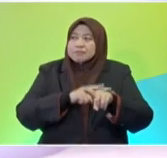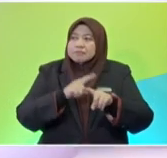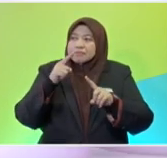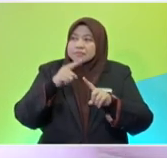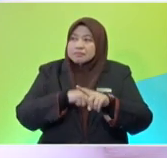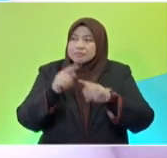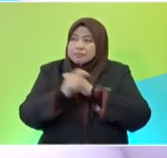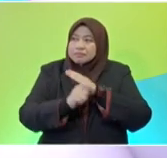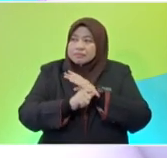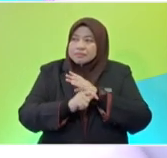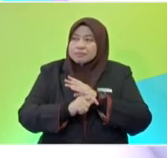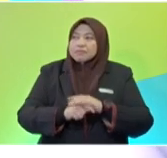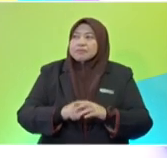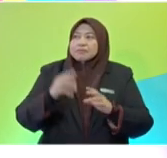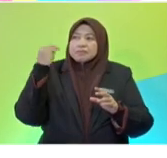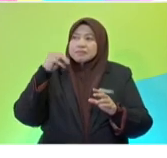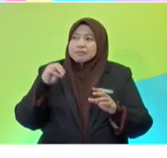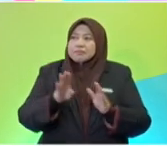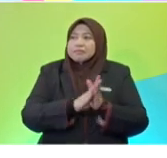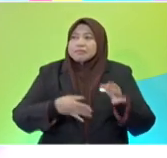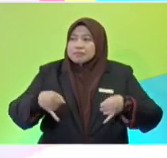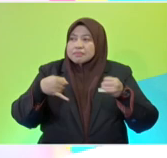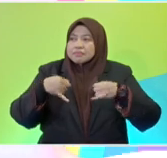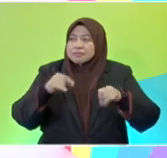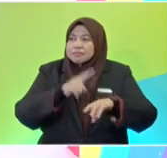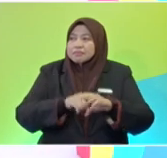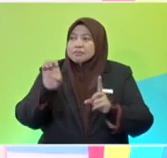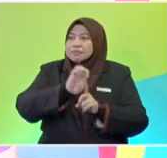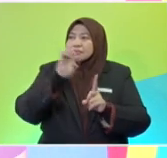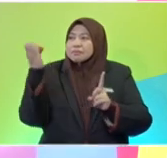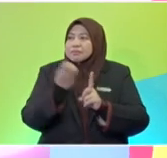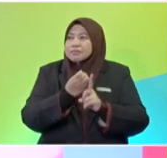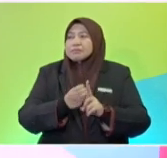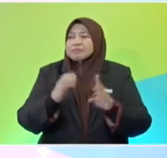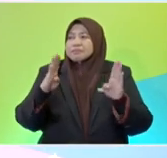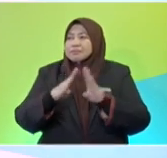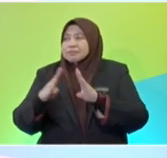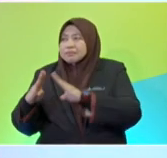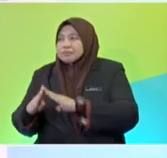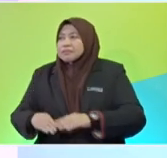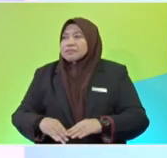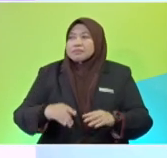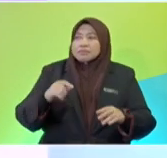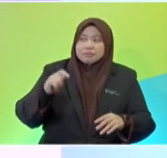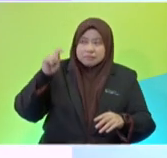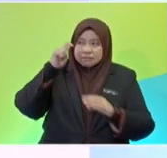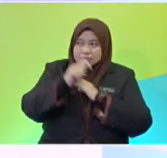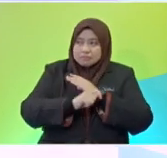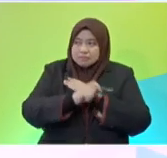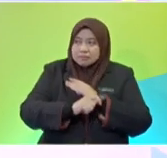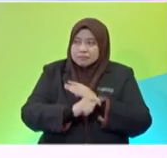berjalan-jalan di sekitar Bandar pada jalan Gayo sedang asyik mereka bersiap mata